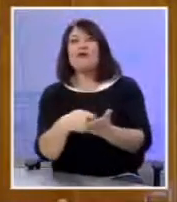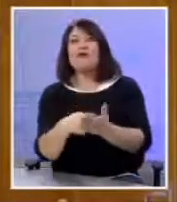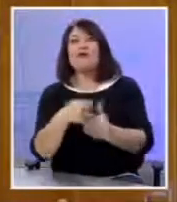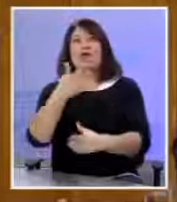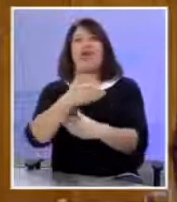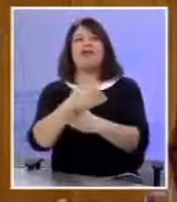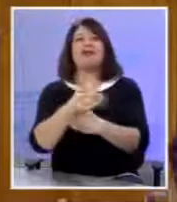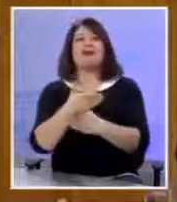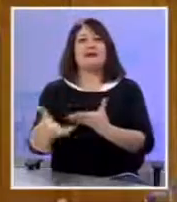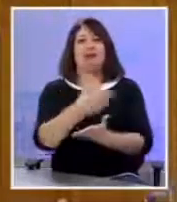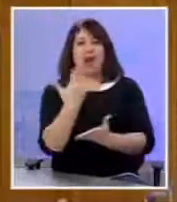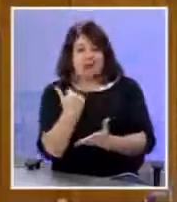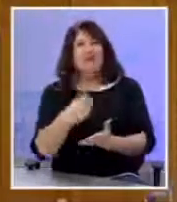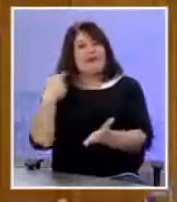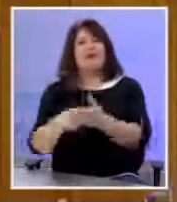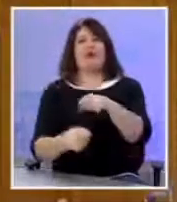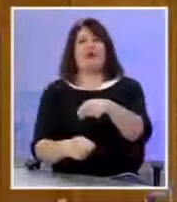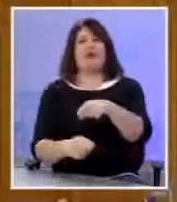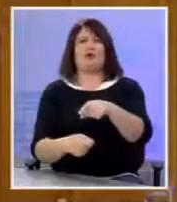ενέκεια που δεν εισπράττουν.